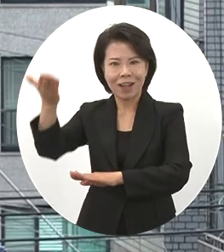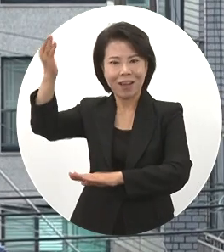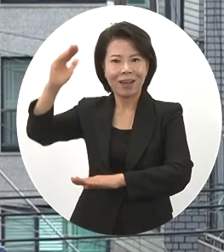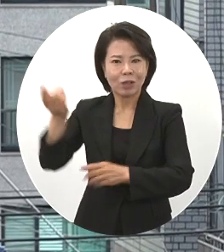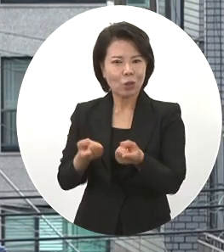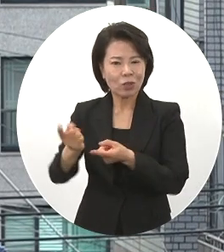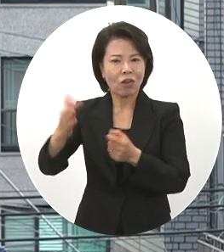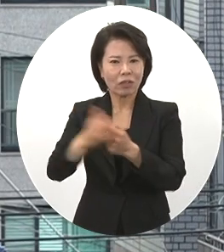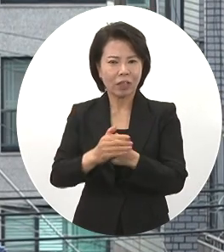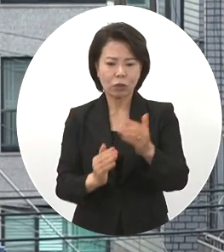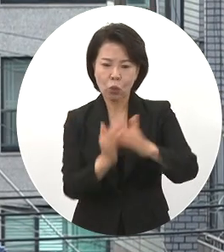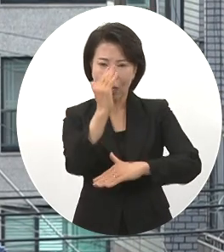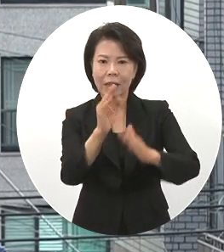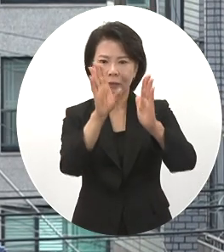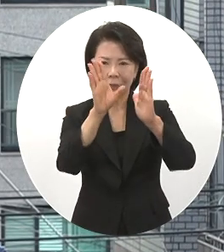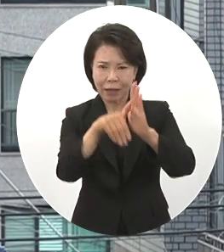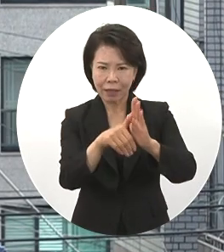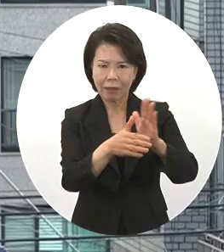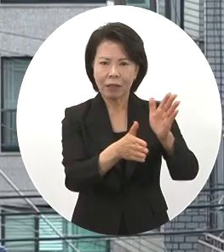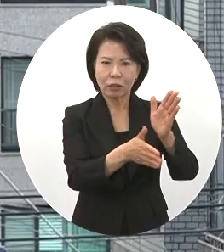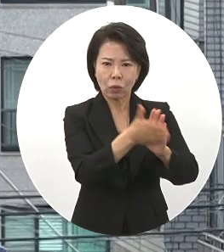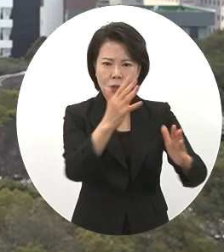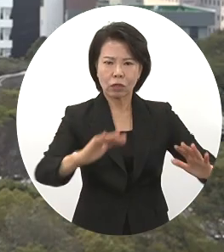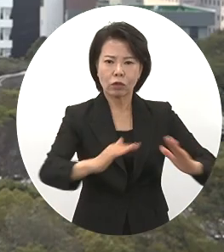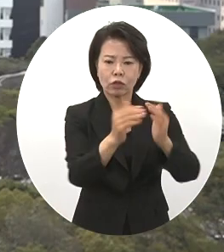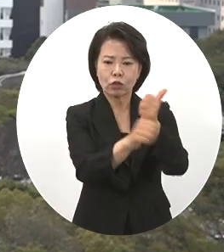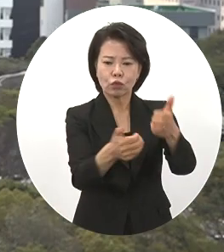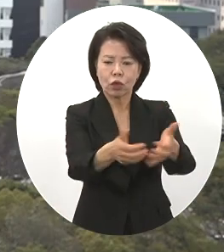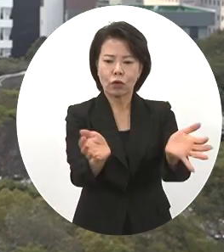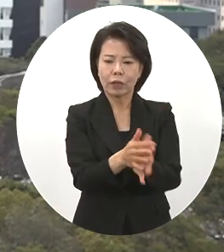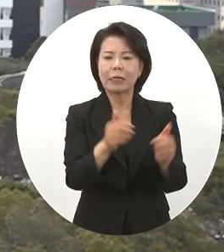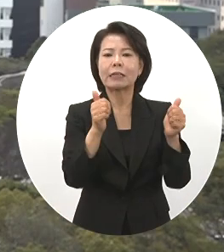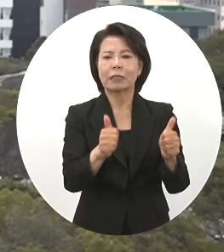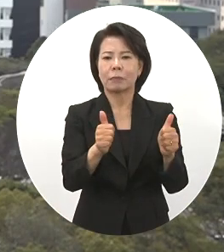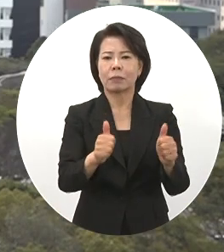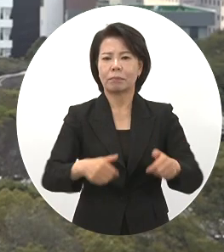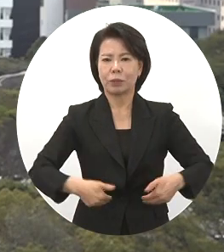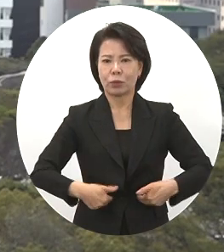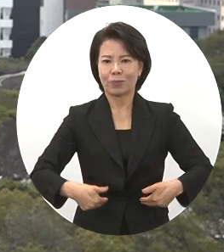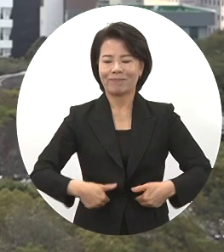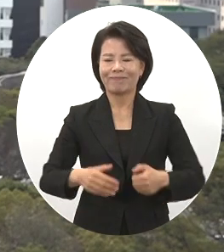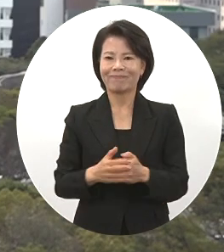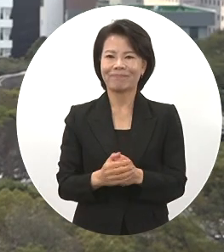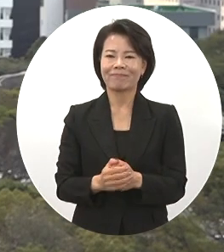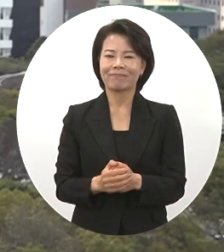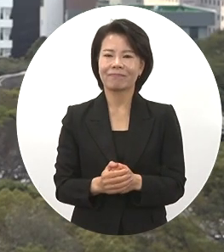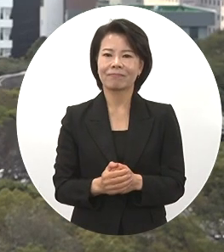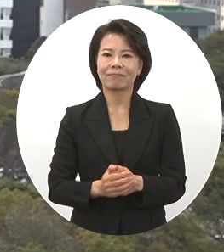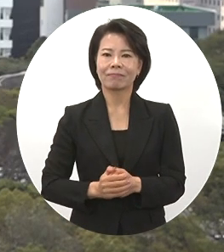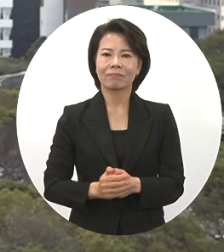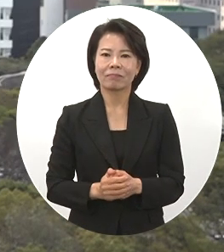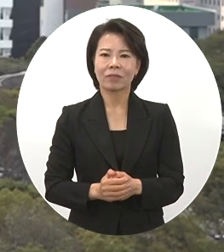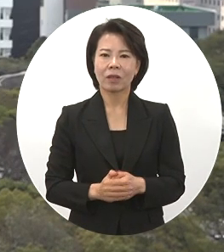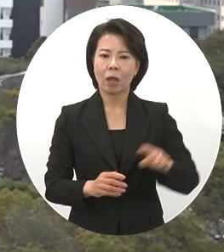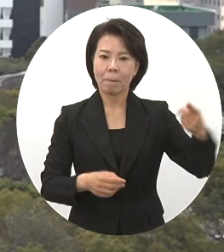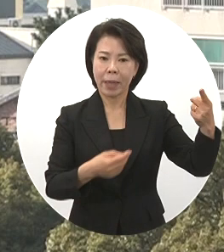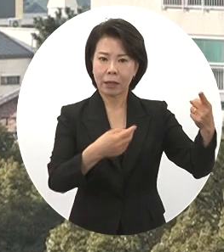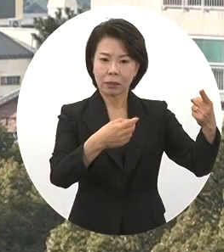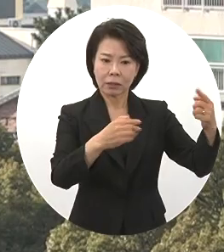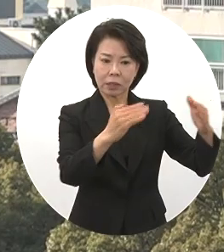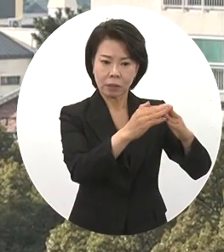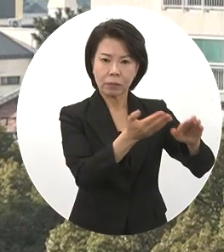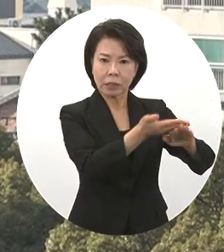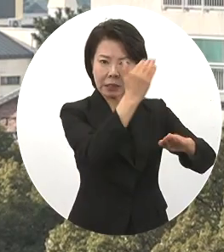상향되며 초과시는 도시, 건축위원회 심의를 받게 되는데요. 또한 100세대